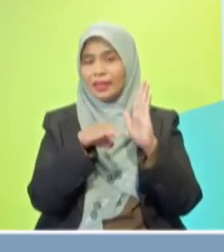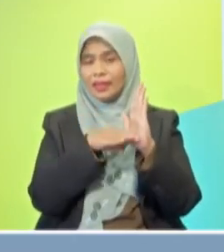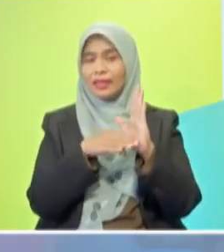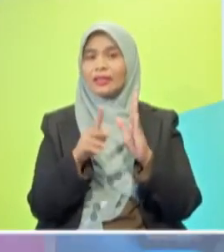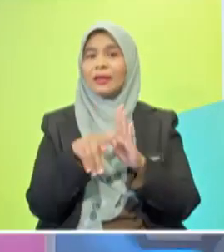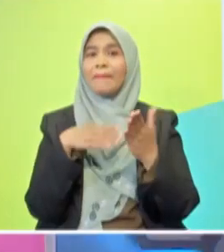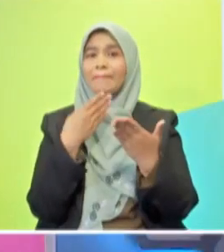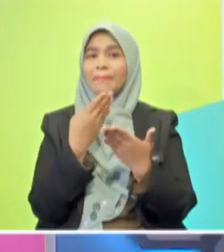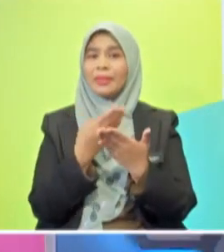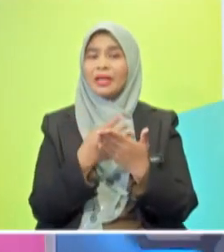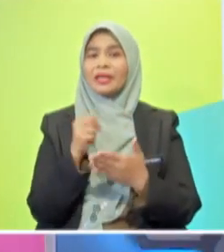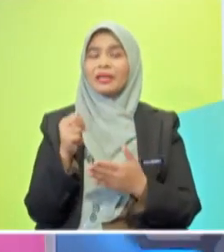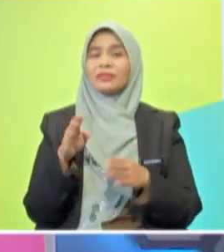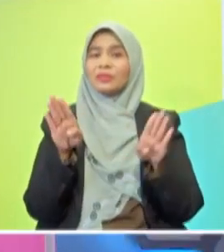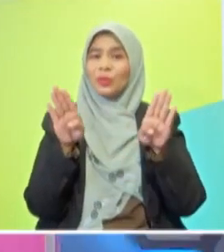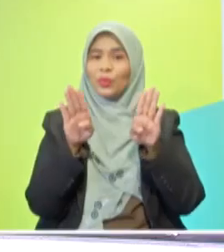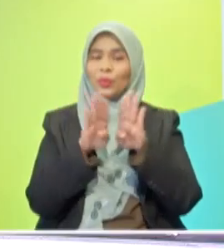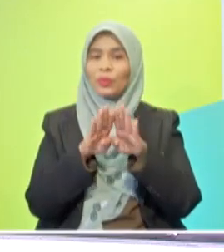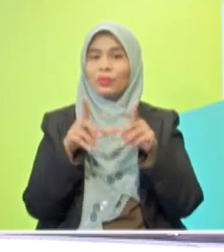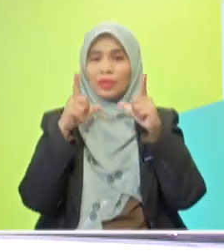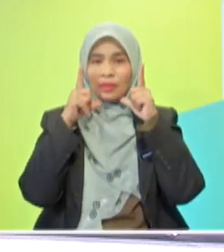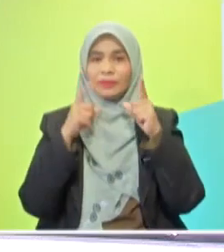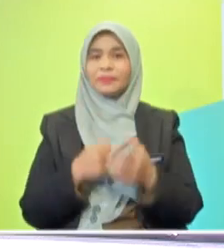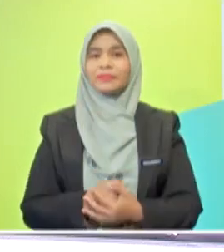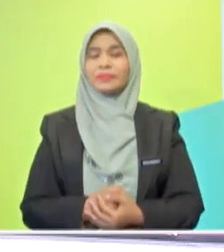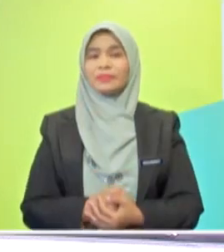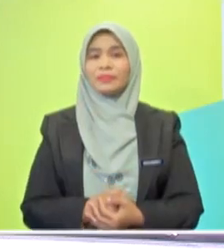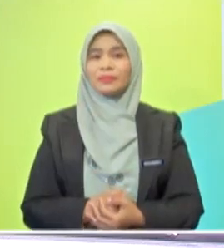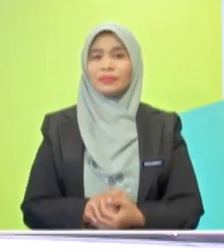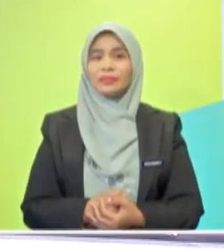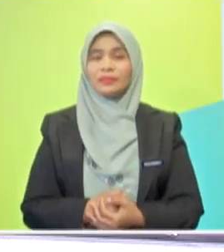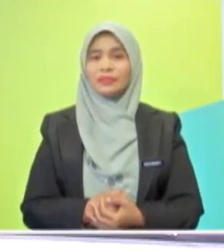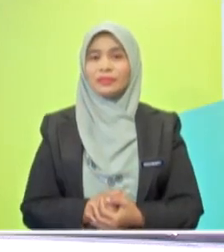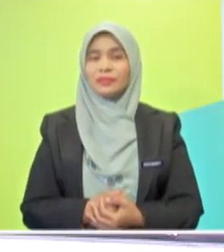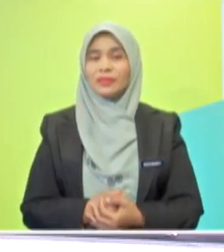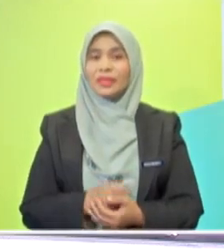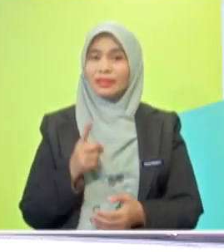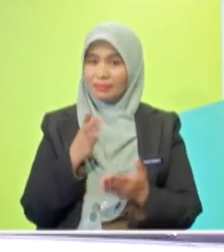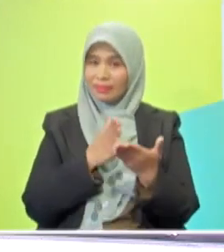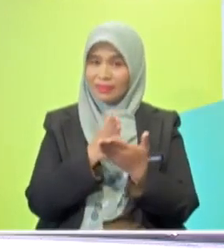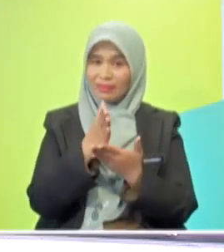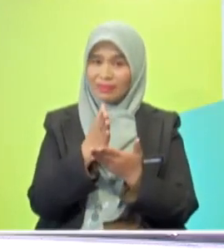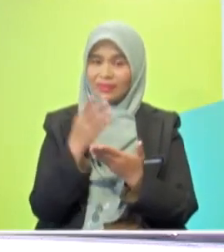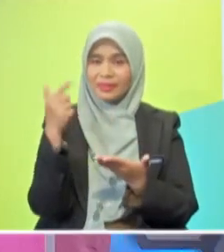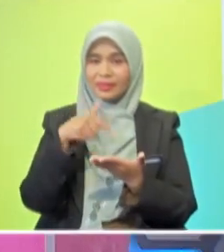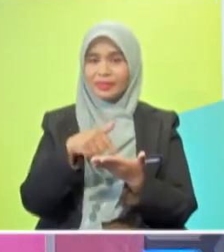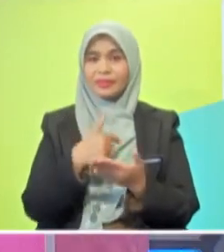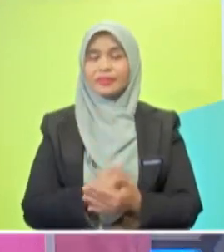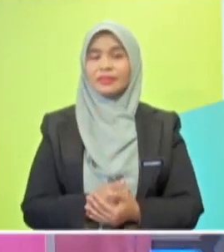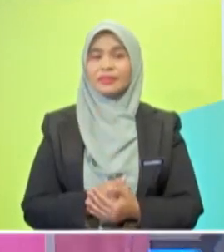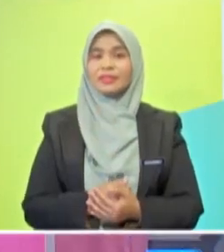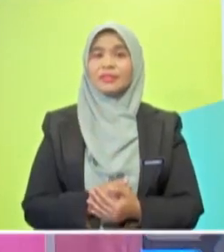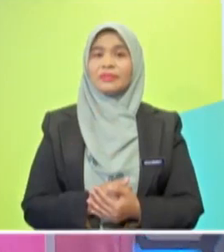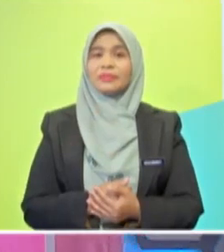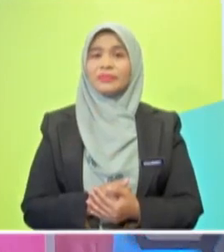aurat, Aiman. Ustazah, ini yang kita nak capai pada hari ini. Ya, insya-Allah. Jadi kita teruskan, Ustazah. Okey. Okey,